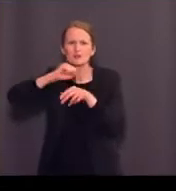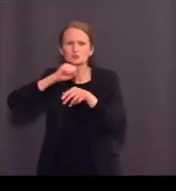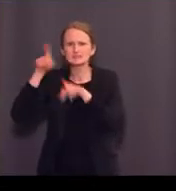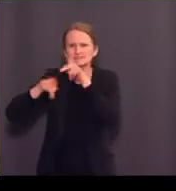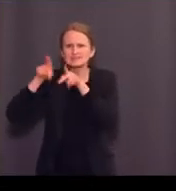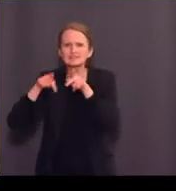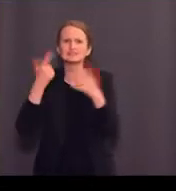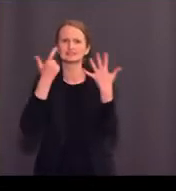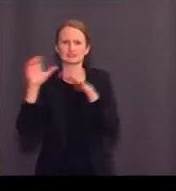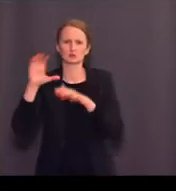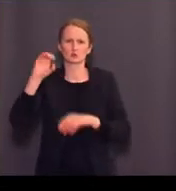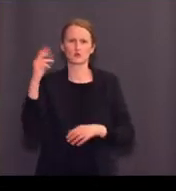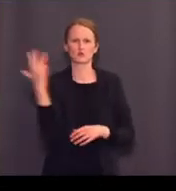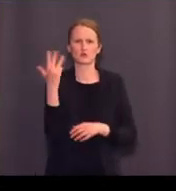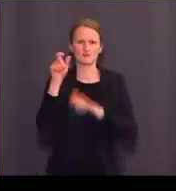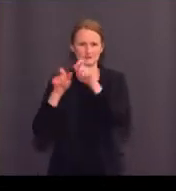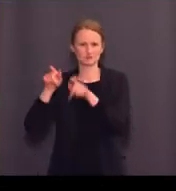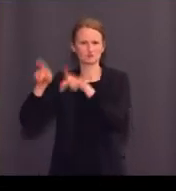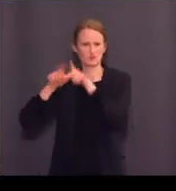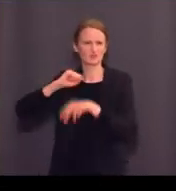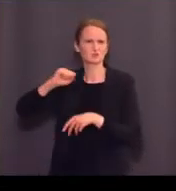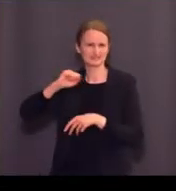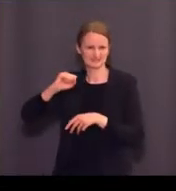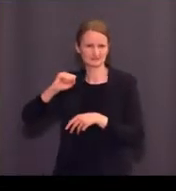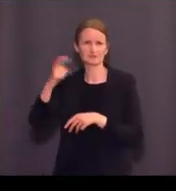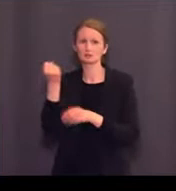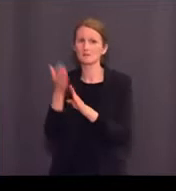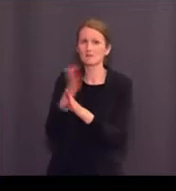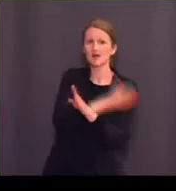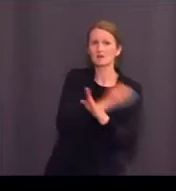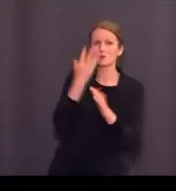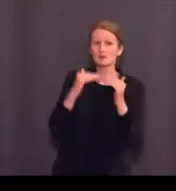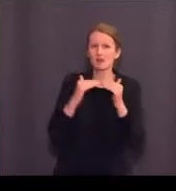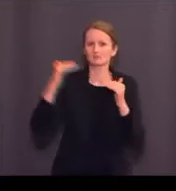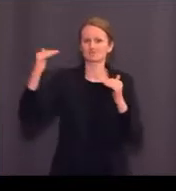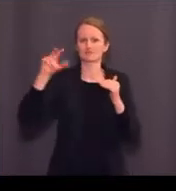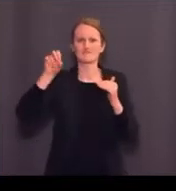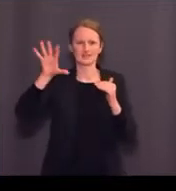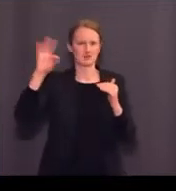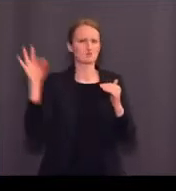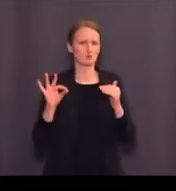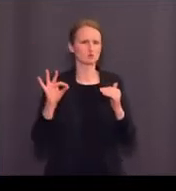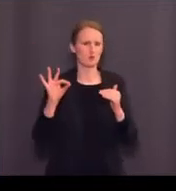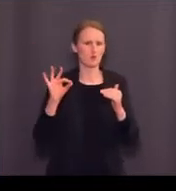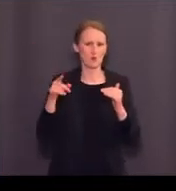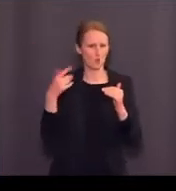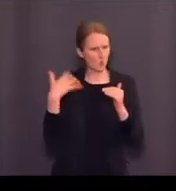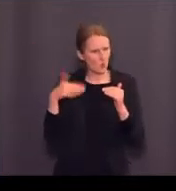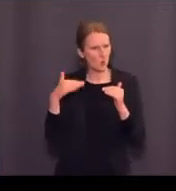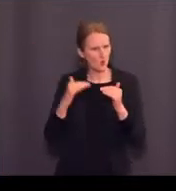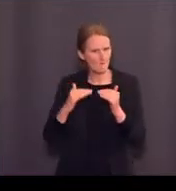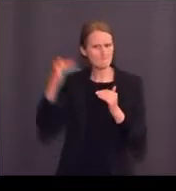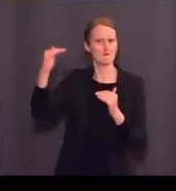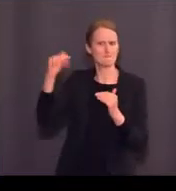une augmentation de l'ordre de 25%, donc une augmentation qui est relativement importante et plus importante que celle des